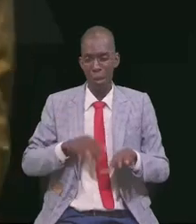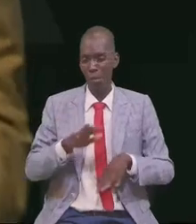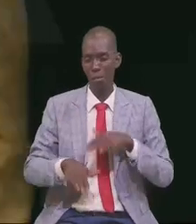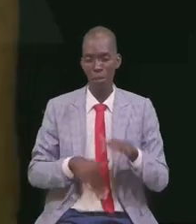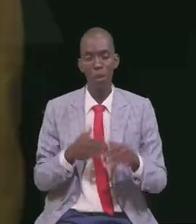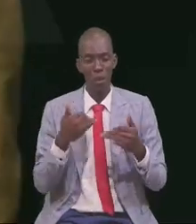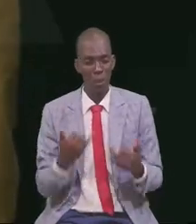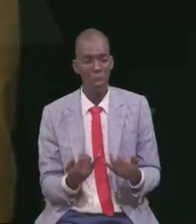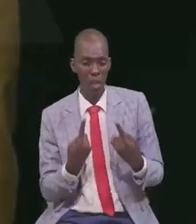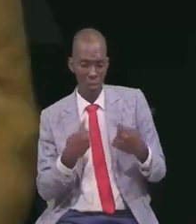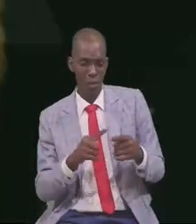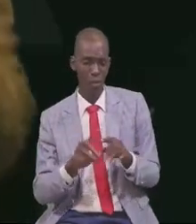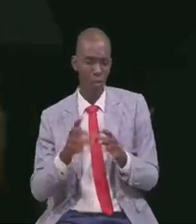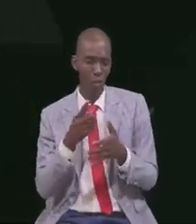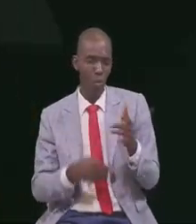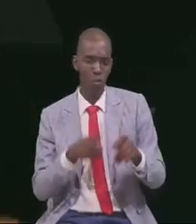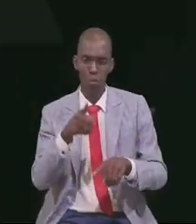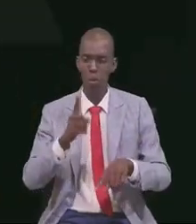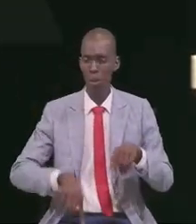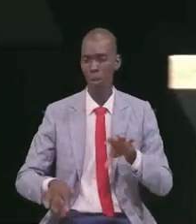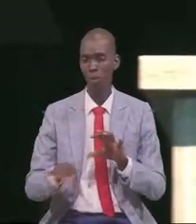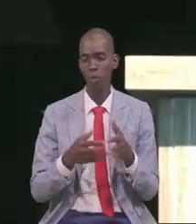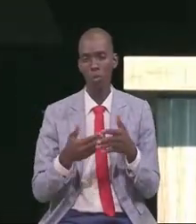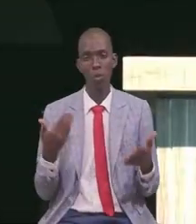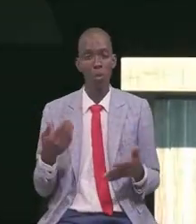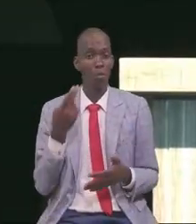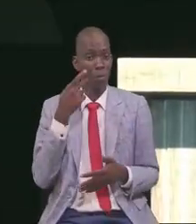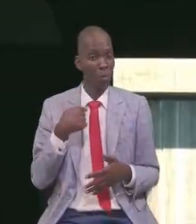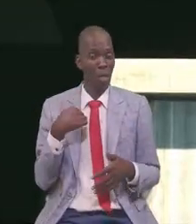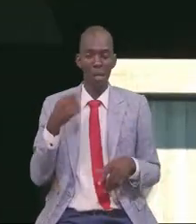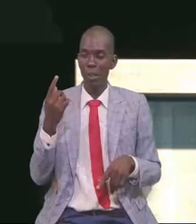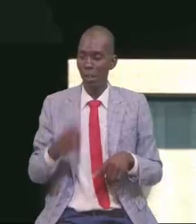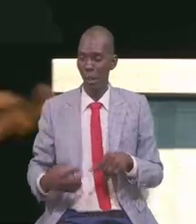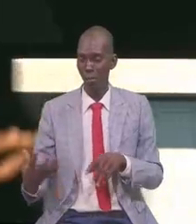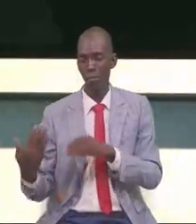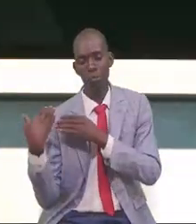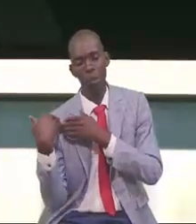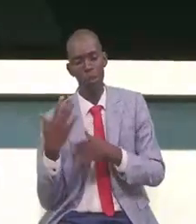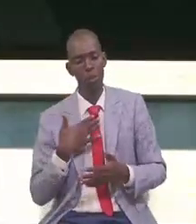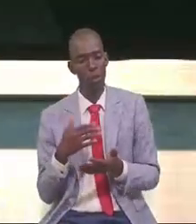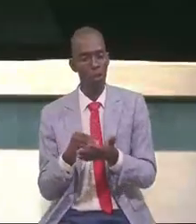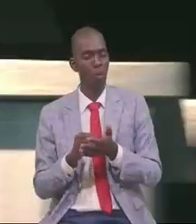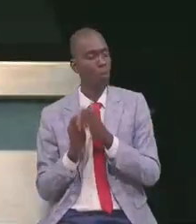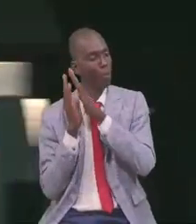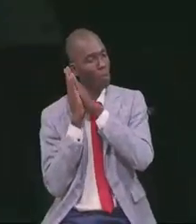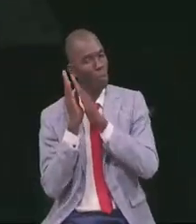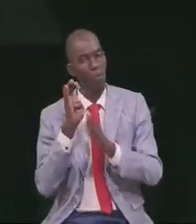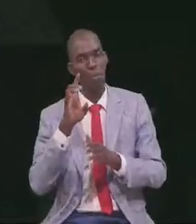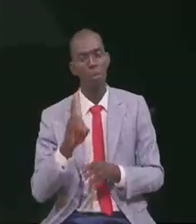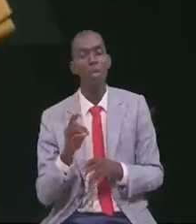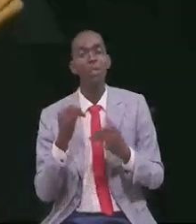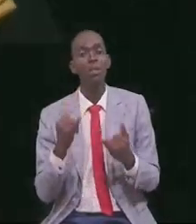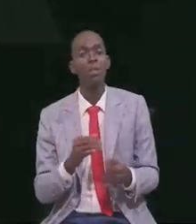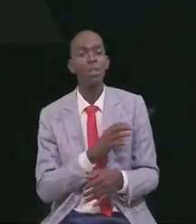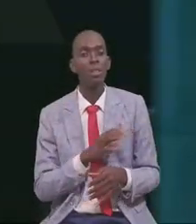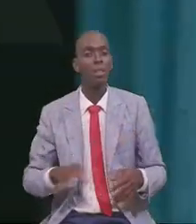tu n'avais pas fait. Lève-toi. Je ne pouvais pas prendre mon lit. Maintenant, Christ, tu as rencontré le guérisseur. Rappelez-vous,